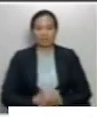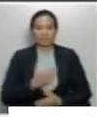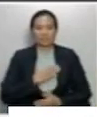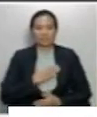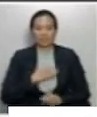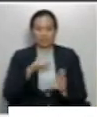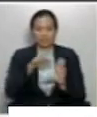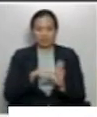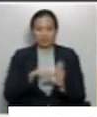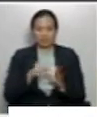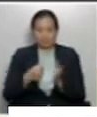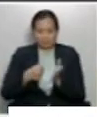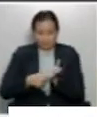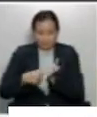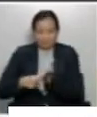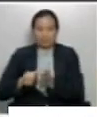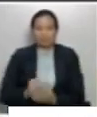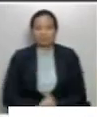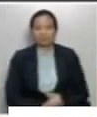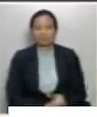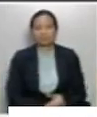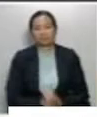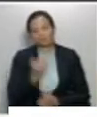ธรรมเนียมทำไ